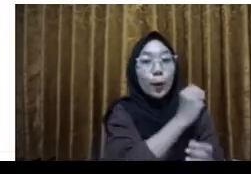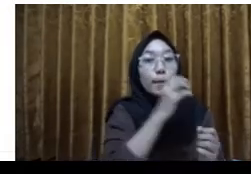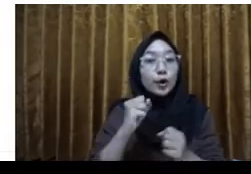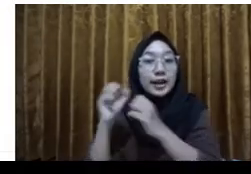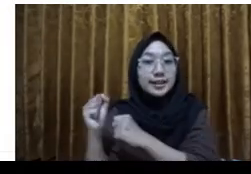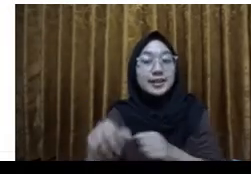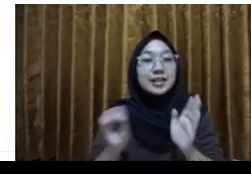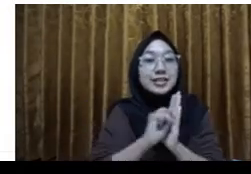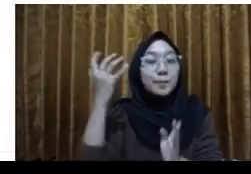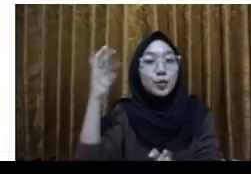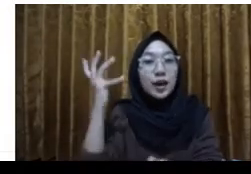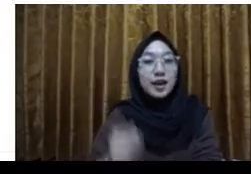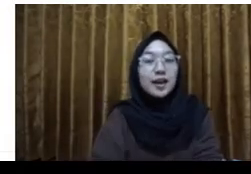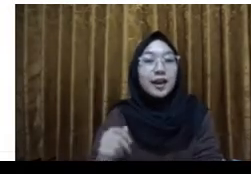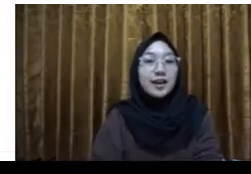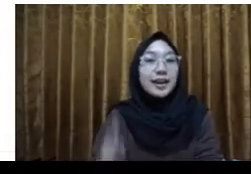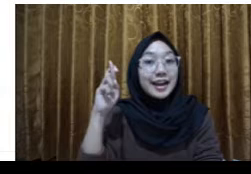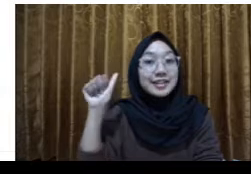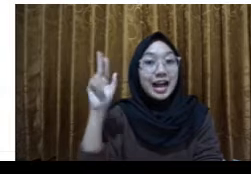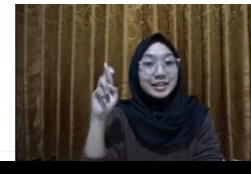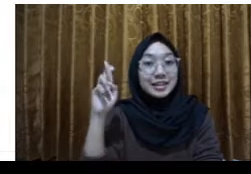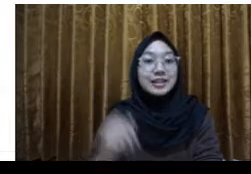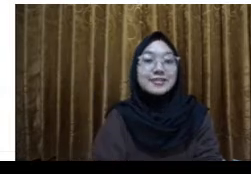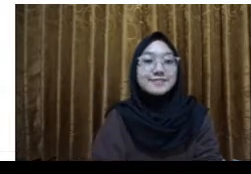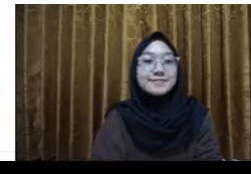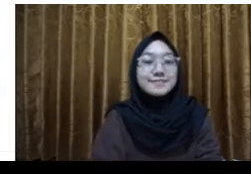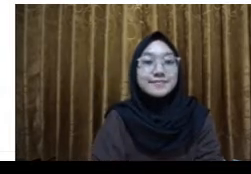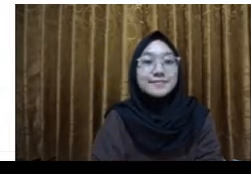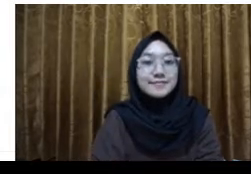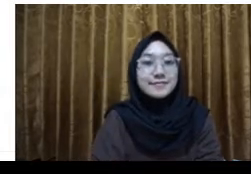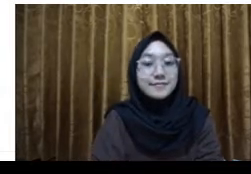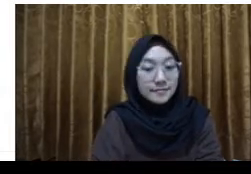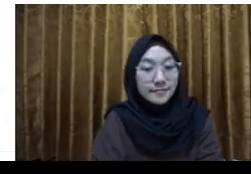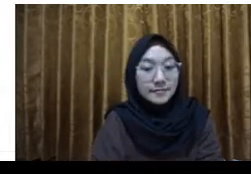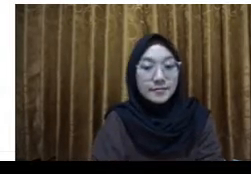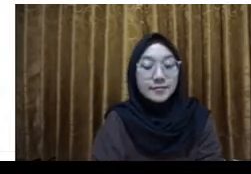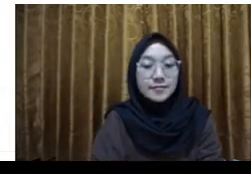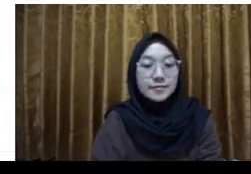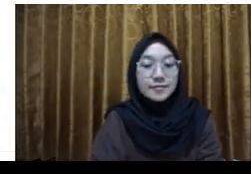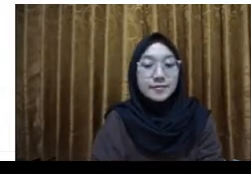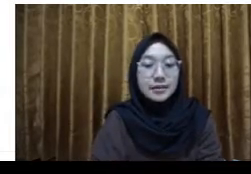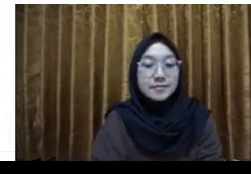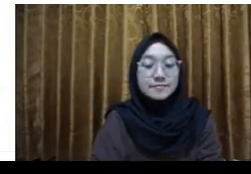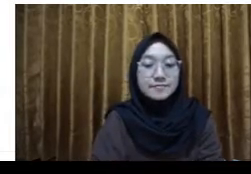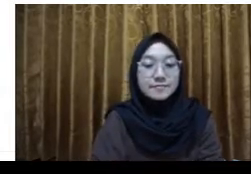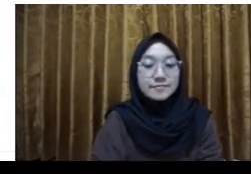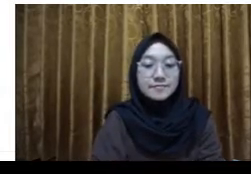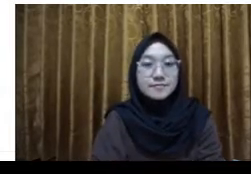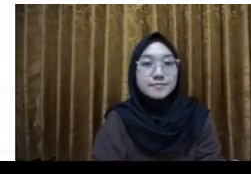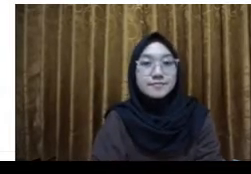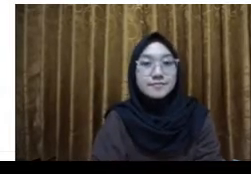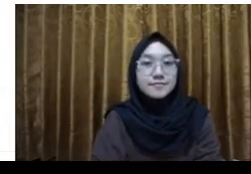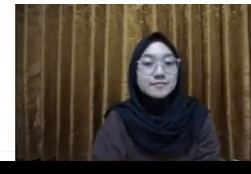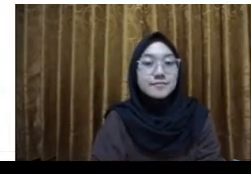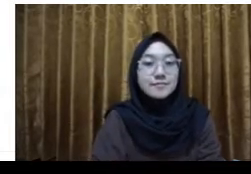file zip atau RAR. AB auto run Jadi type ada auto file run, crack type ada file crack, fold disk type file ada fold disk, licenses type